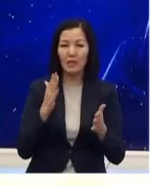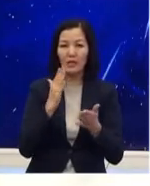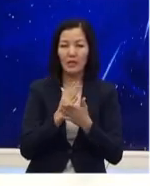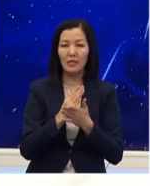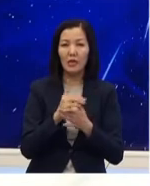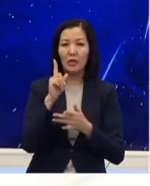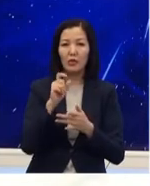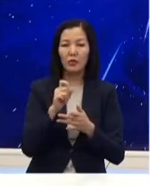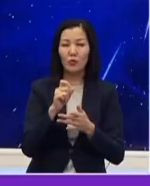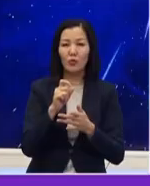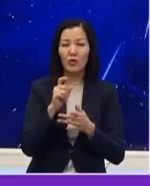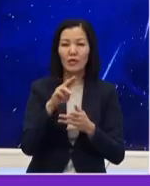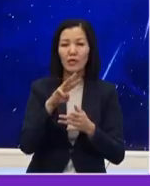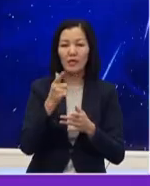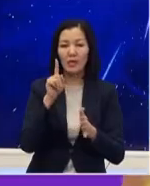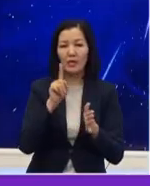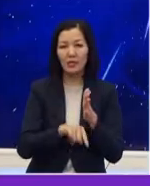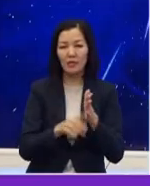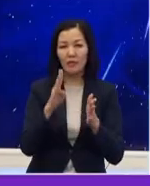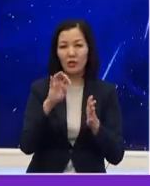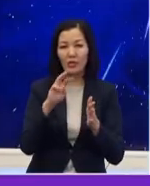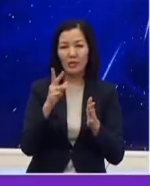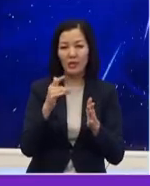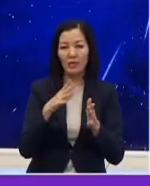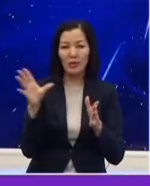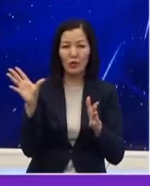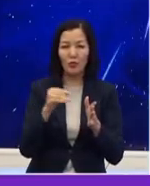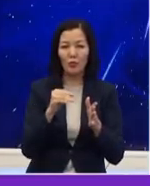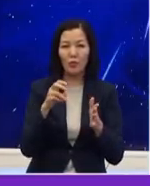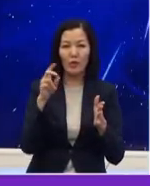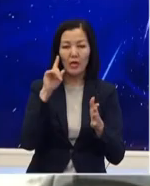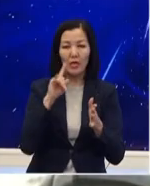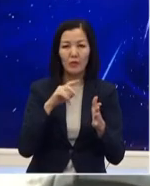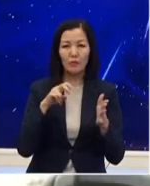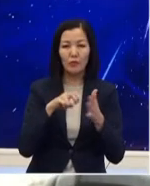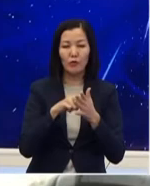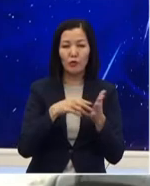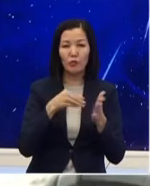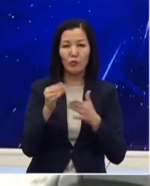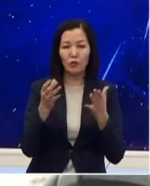на 100 тенге дешевле. Продается электронный носитель в любом отделении Казпочты.